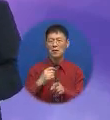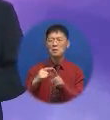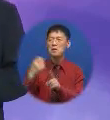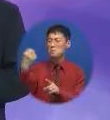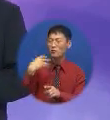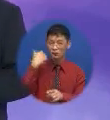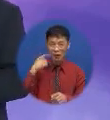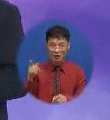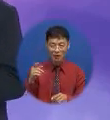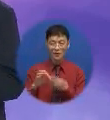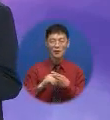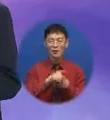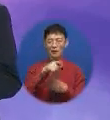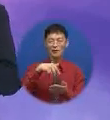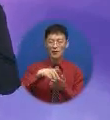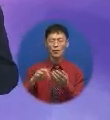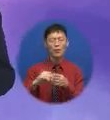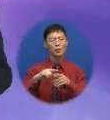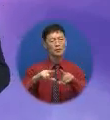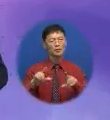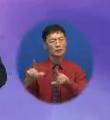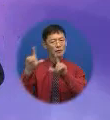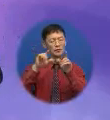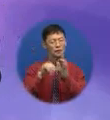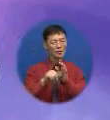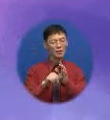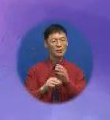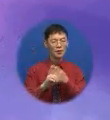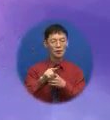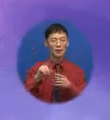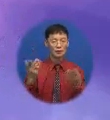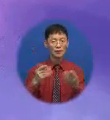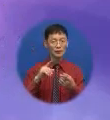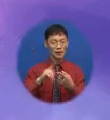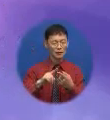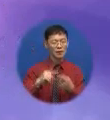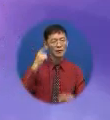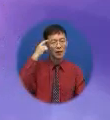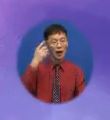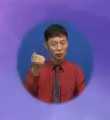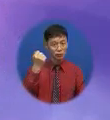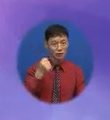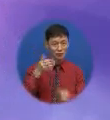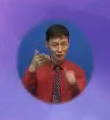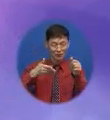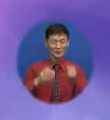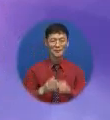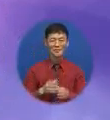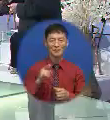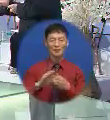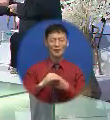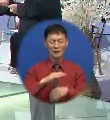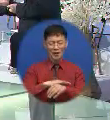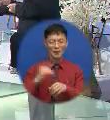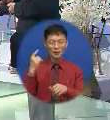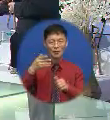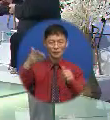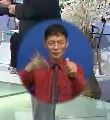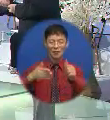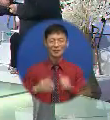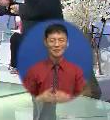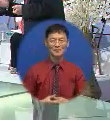누가 그럽니다. 그러니까 여러분들 그냥 우리 일상생활에서 일어나는 그런 일이니라 생각하시고